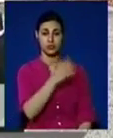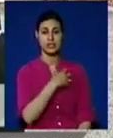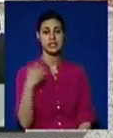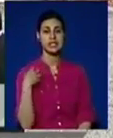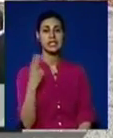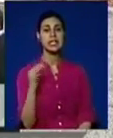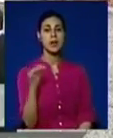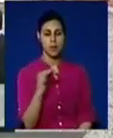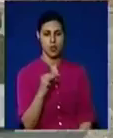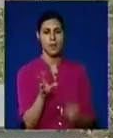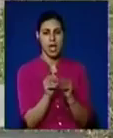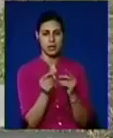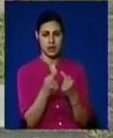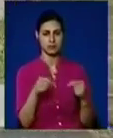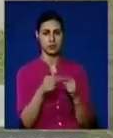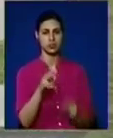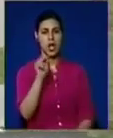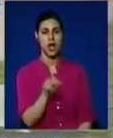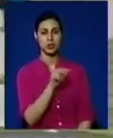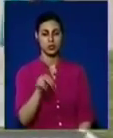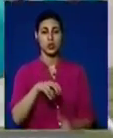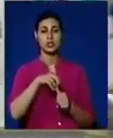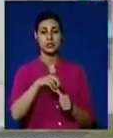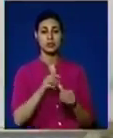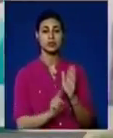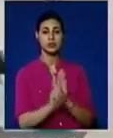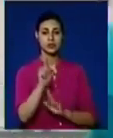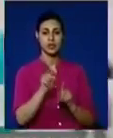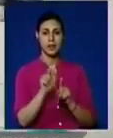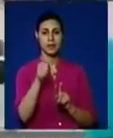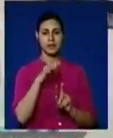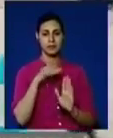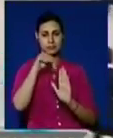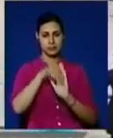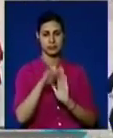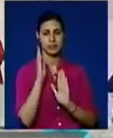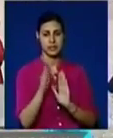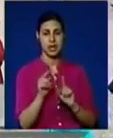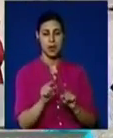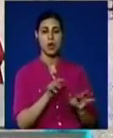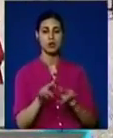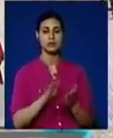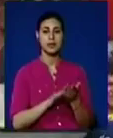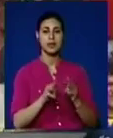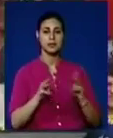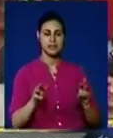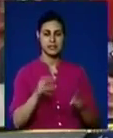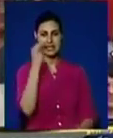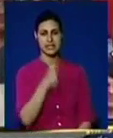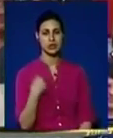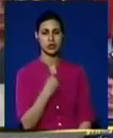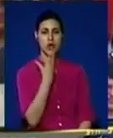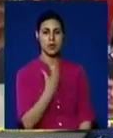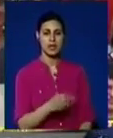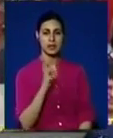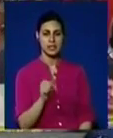პატრიარქმა სინოდის წევრებთან ერთად უნდა აკურთხოს სიმბოლურად საძირკველში კაფსულას მოათავსებენ ღონისძიებას პრემიერ-მინისტრი სასულიერო პირები